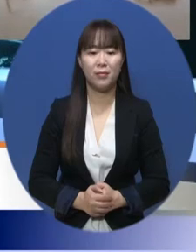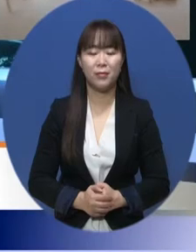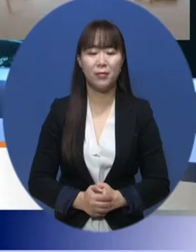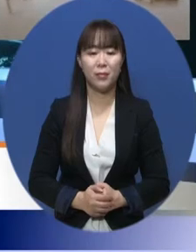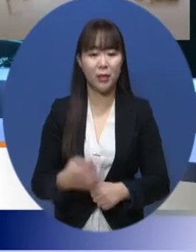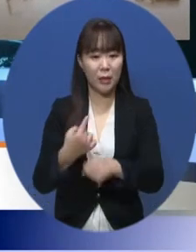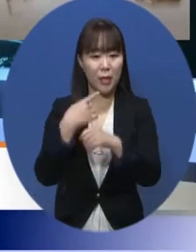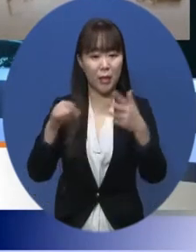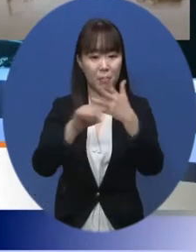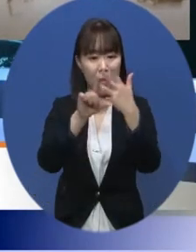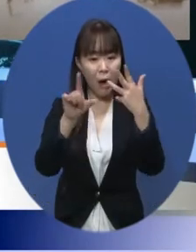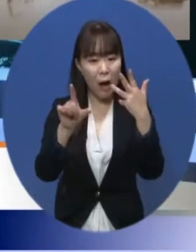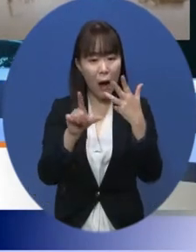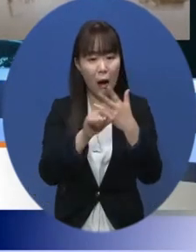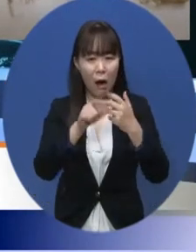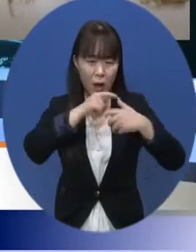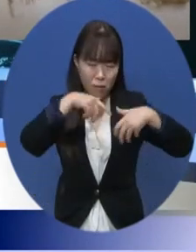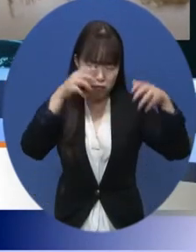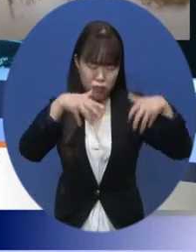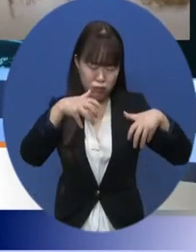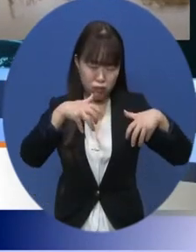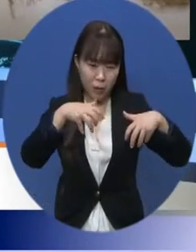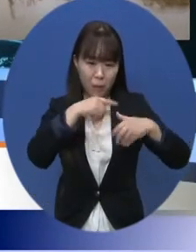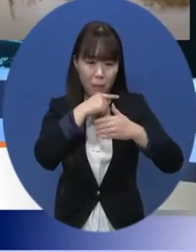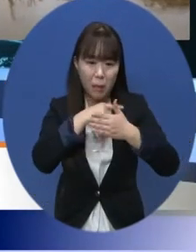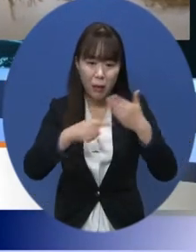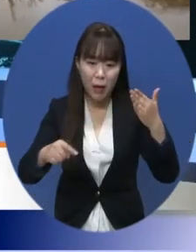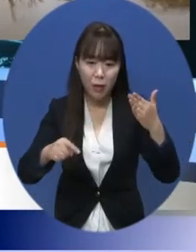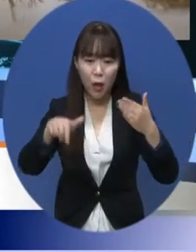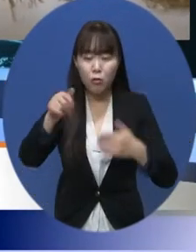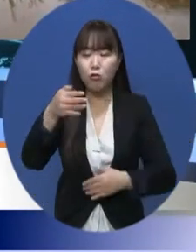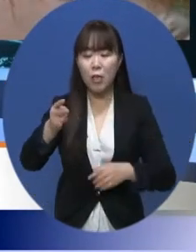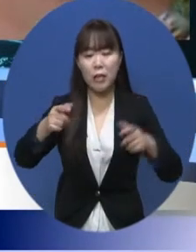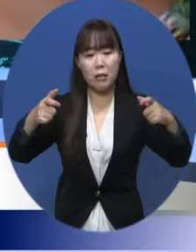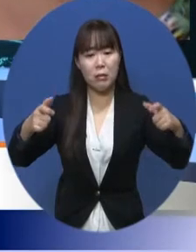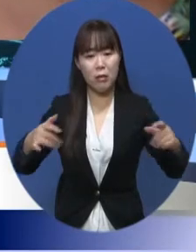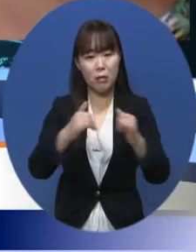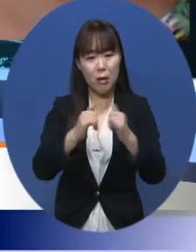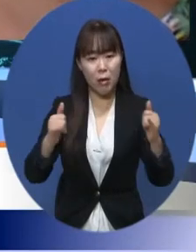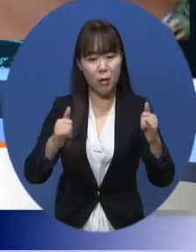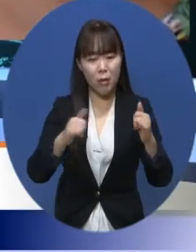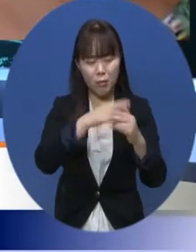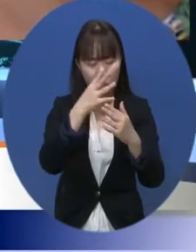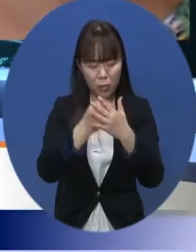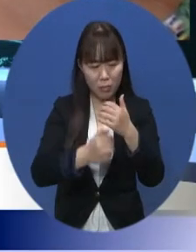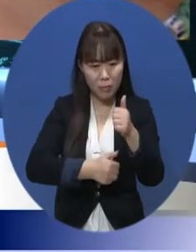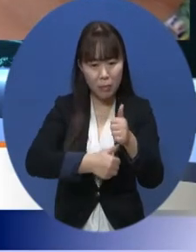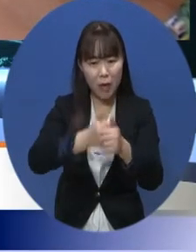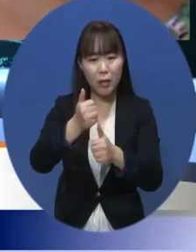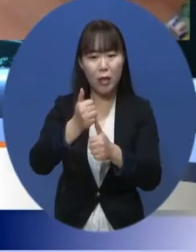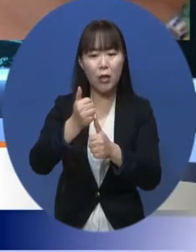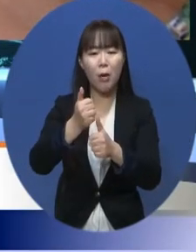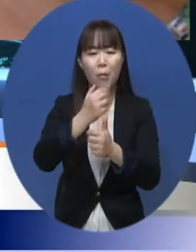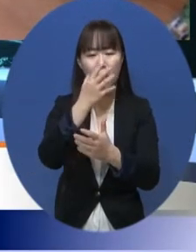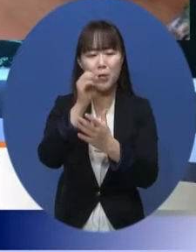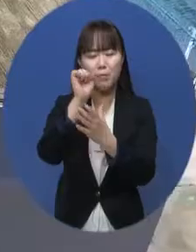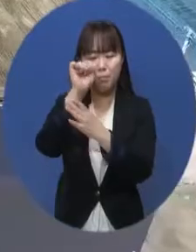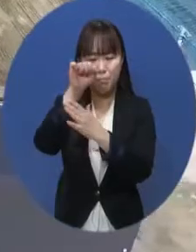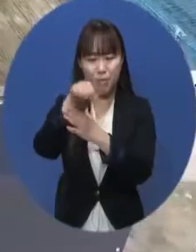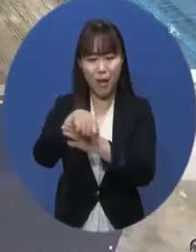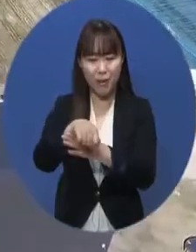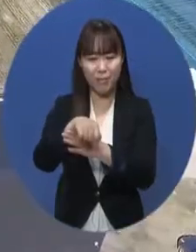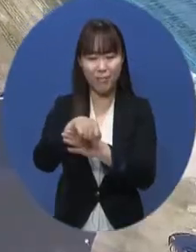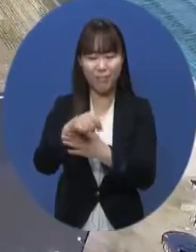지난해 8월 집중호우로 피해를 입은 구래 지역 농가들이 후에 아픔을 이겨내고 소소하게 결실을 맺었습니다